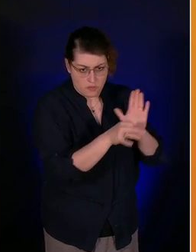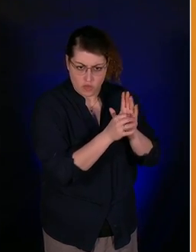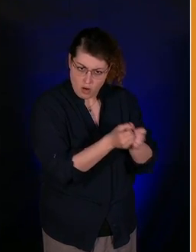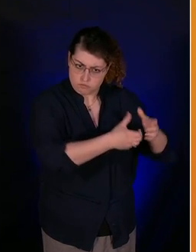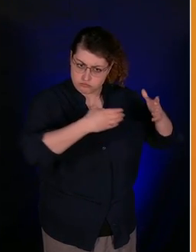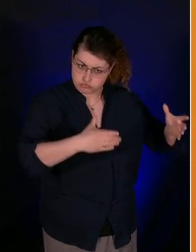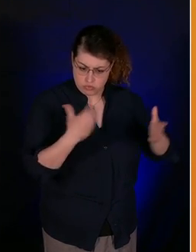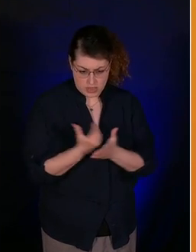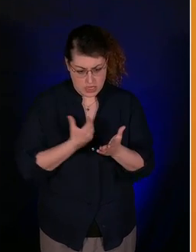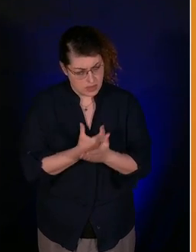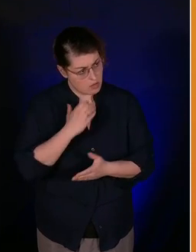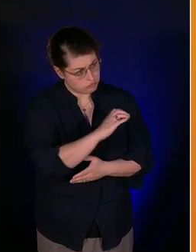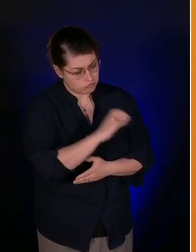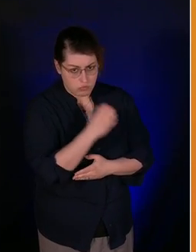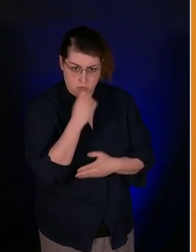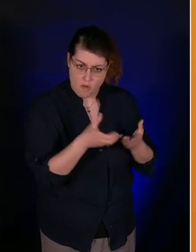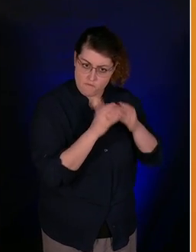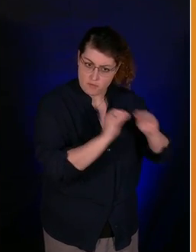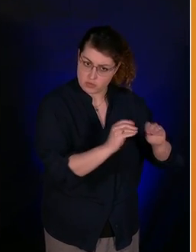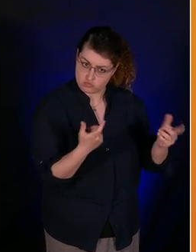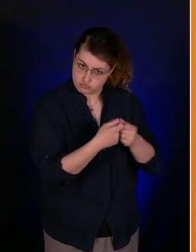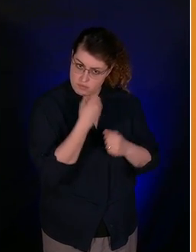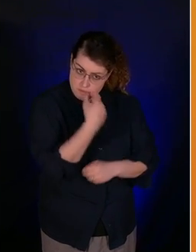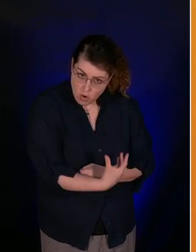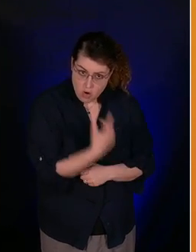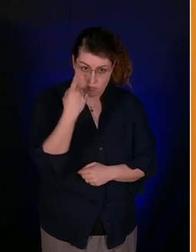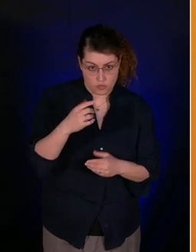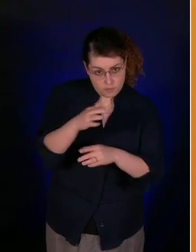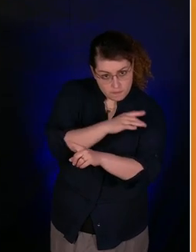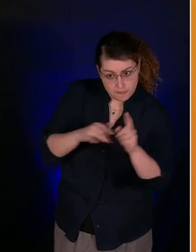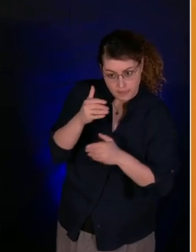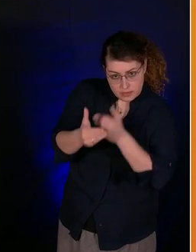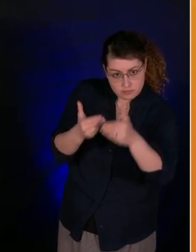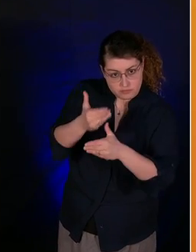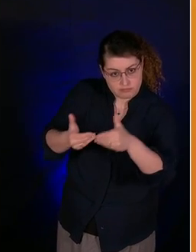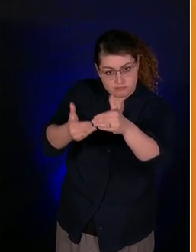bien rémunérés, bien formés, pour bâtir le monde des jours heureux ?